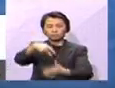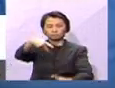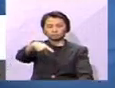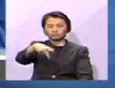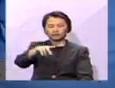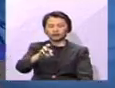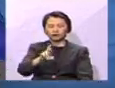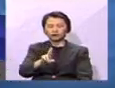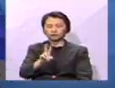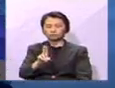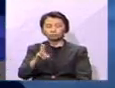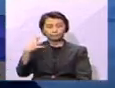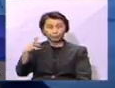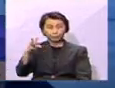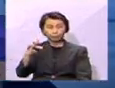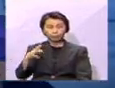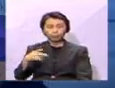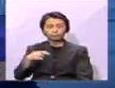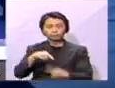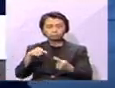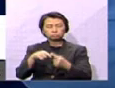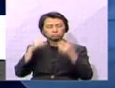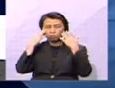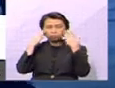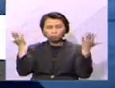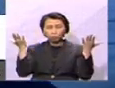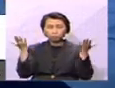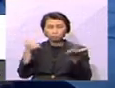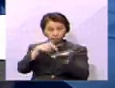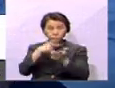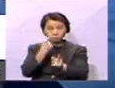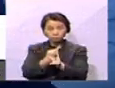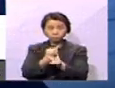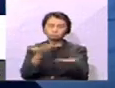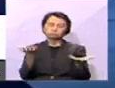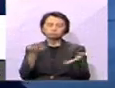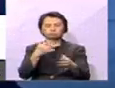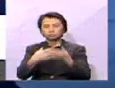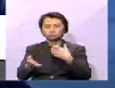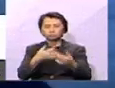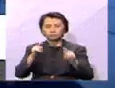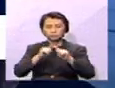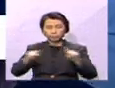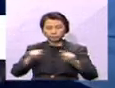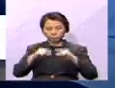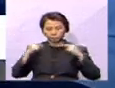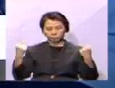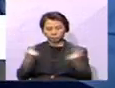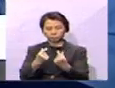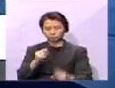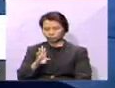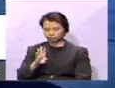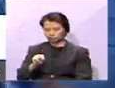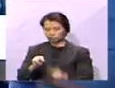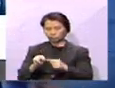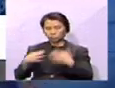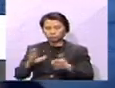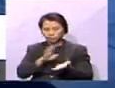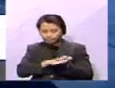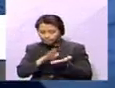diadakan meskipun kita tidak tahu lagi bila tarikhnya diadakan namun jentera barisan nasional terus